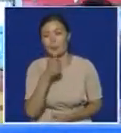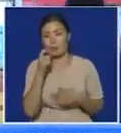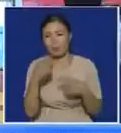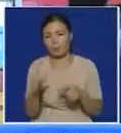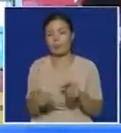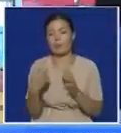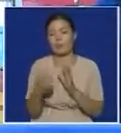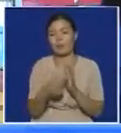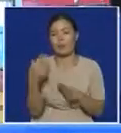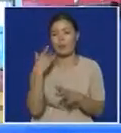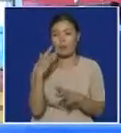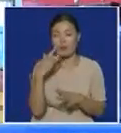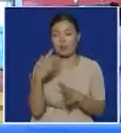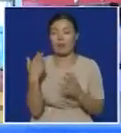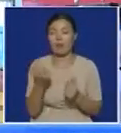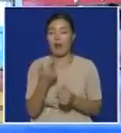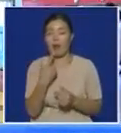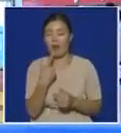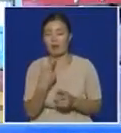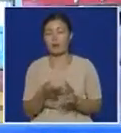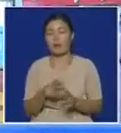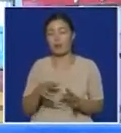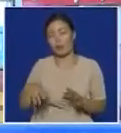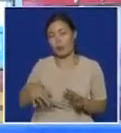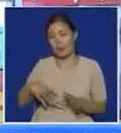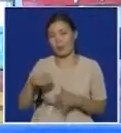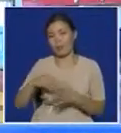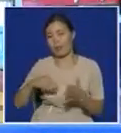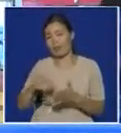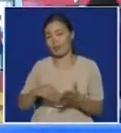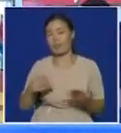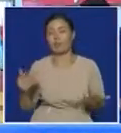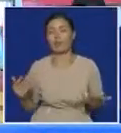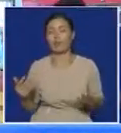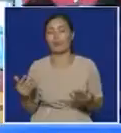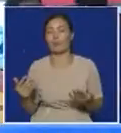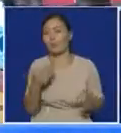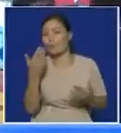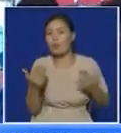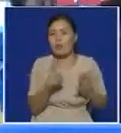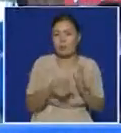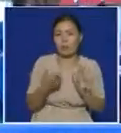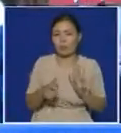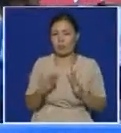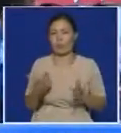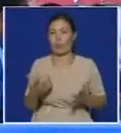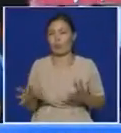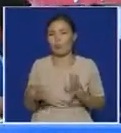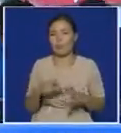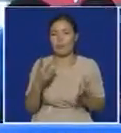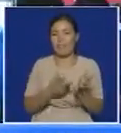қояды әртүрлі. Сол сұрақтарға сүрінбей жауап беру керек және де сол татамиға шыққан кезде әдістер